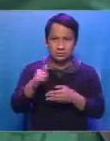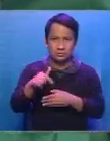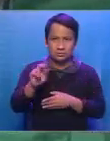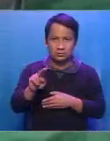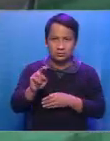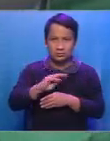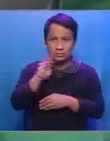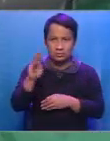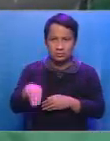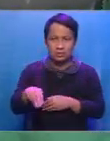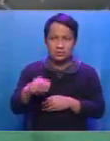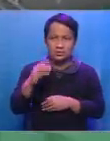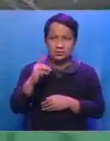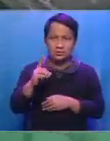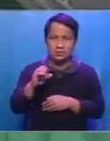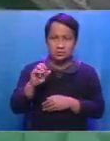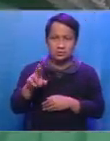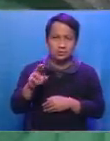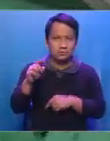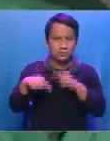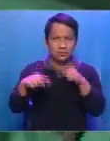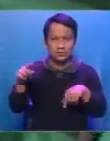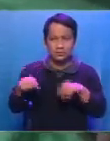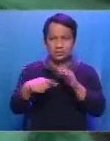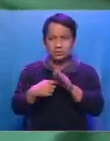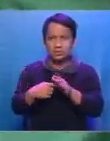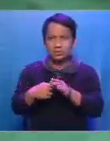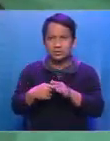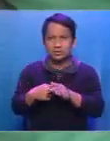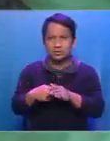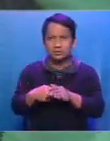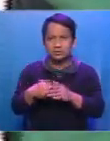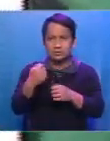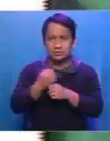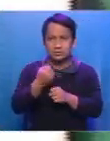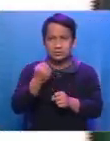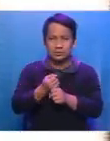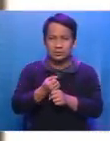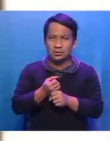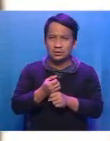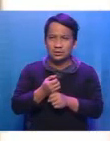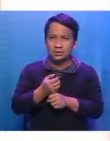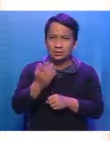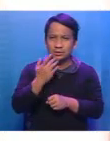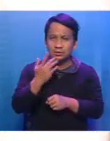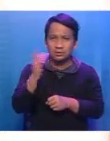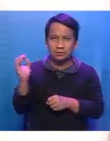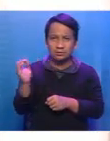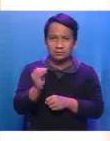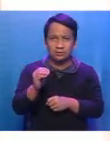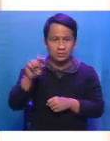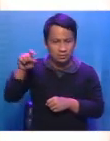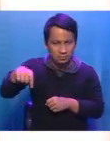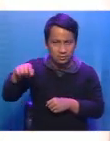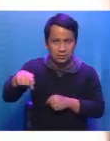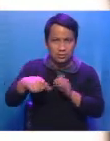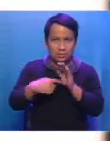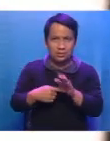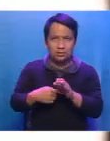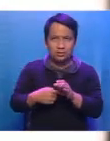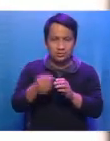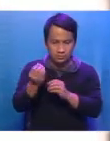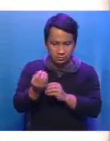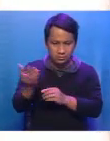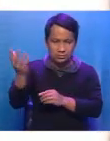Manila, DENR Manila at ilang international NGO. Gawa ito sa plastic, may sarili yung flush, may exhaust system